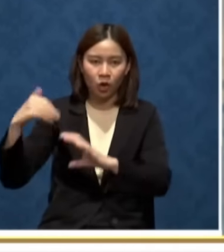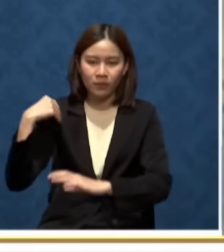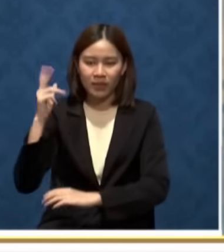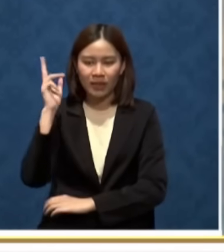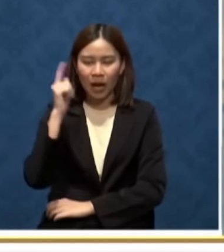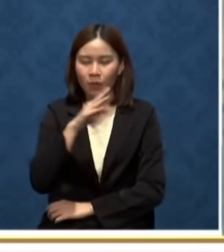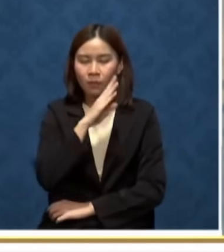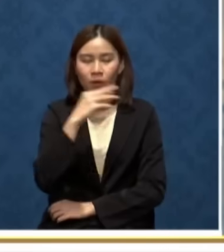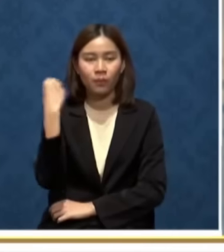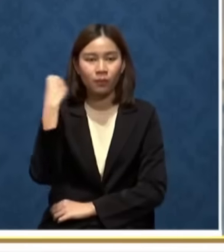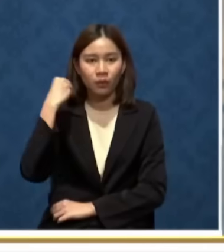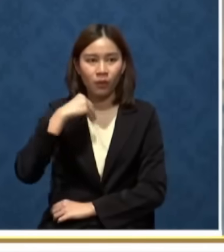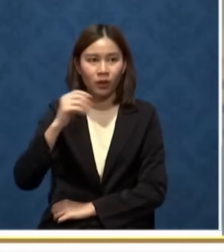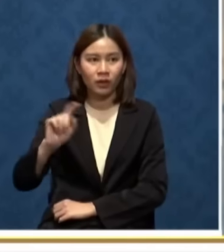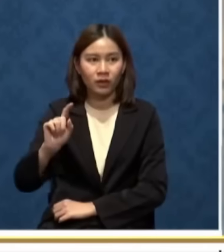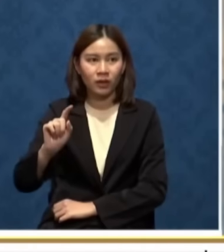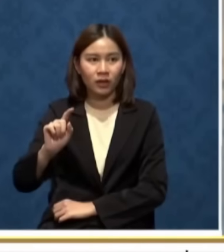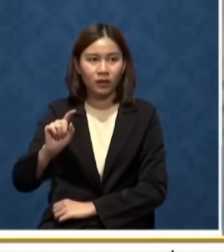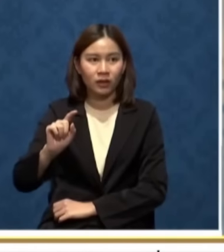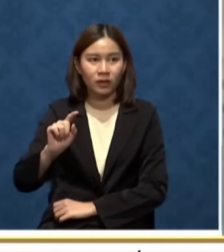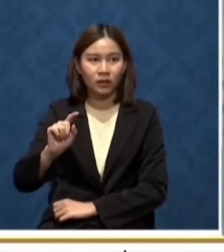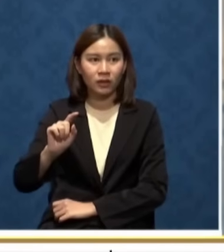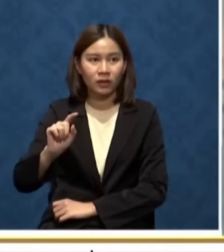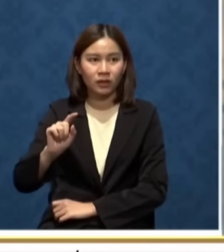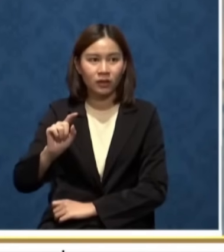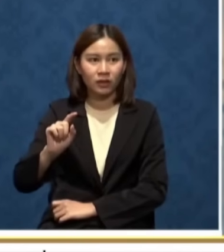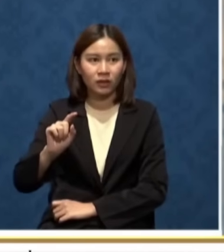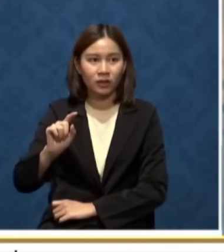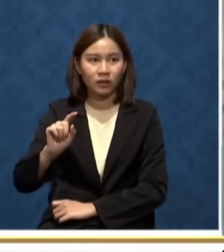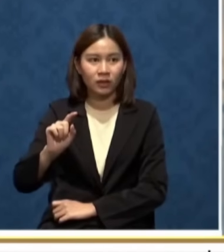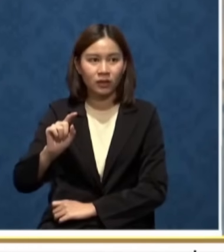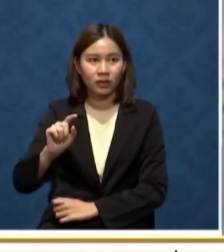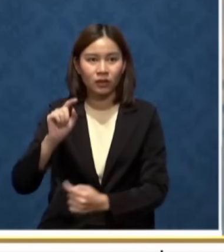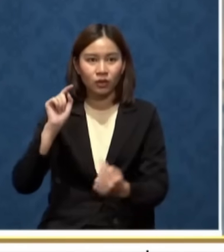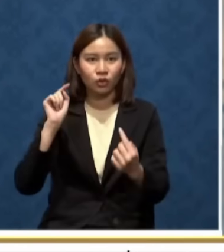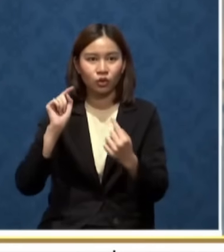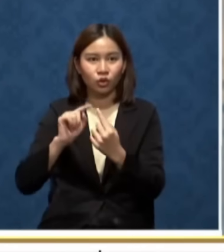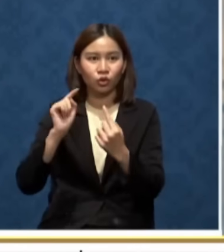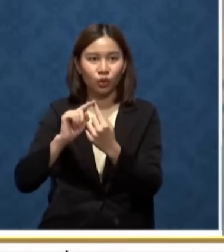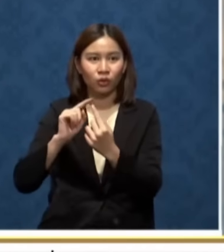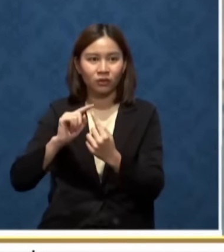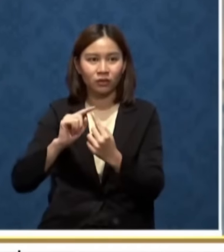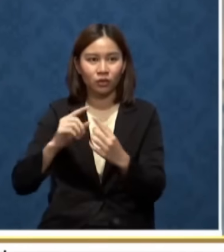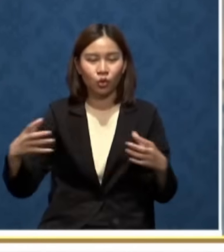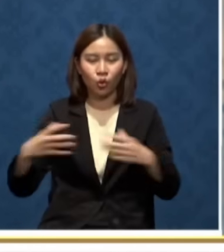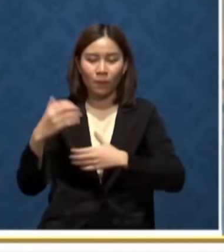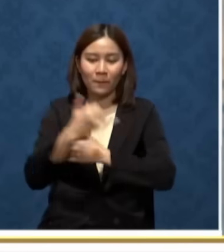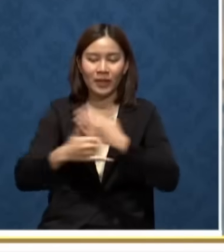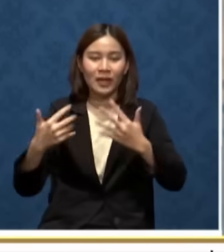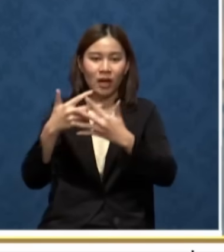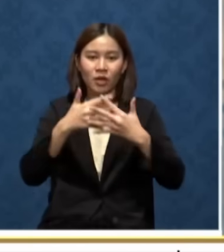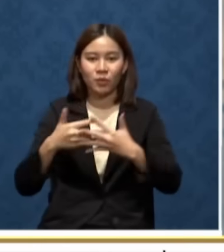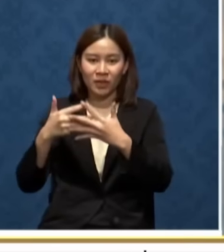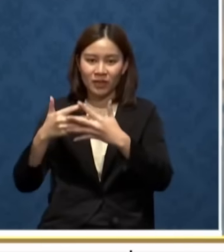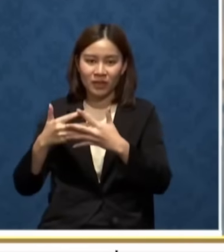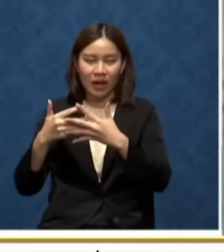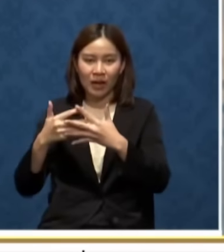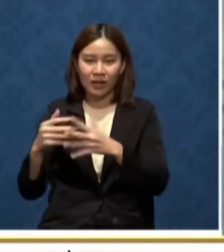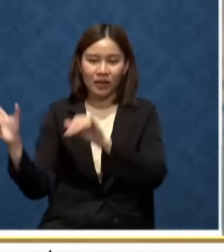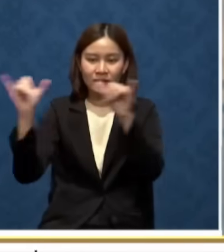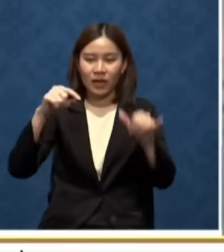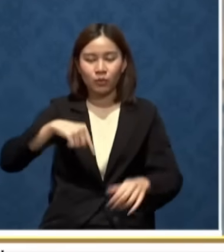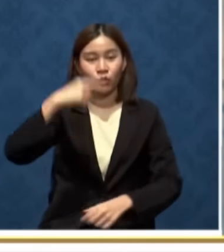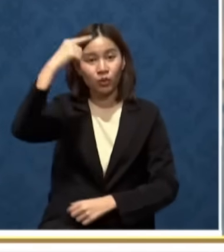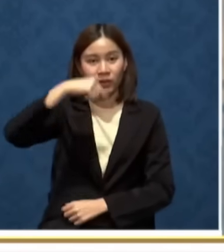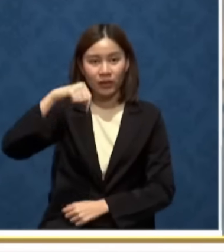ปลอมกันอยู่ว่าจะมีฐานทัพอเมริกาเข้ามาตั้งในไทยนะคะดิฉันก็อยากที่จะ